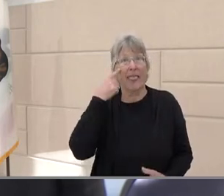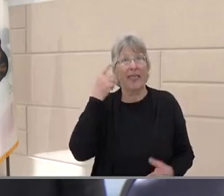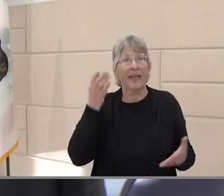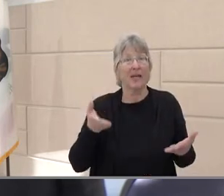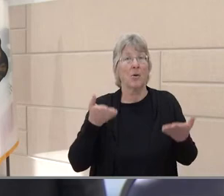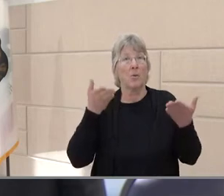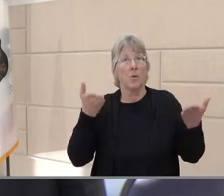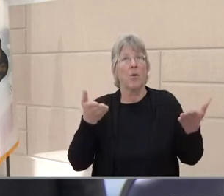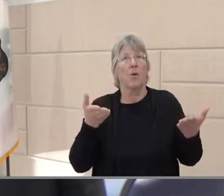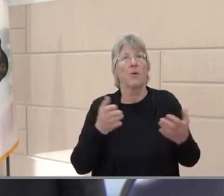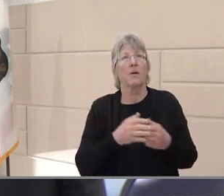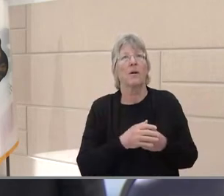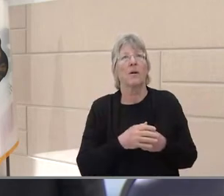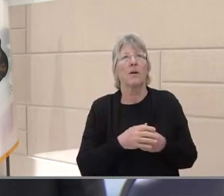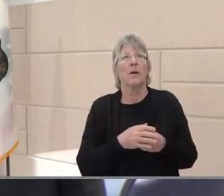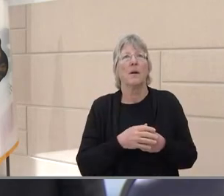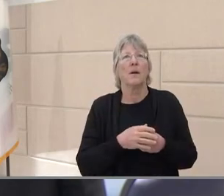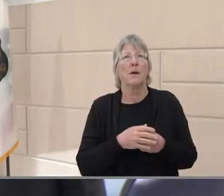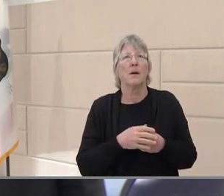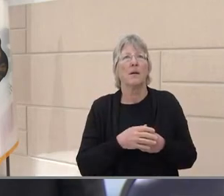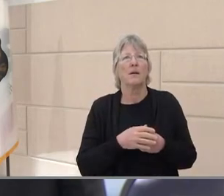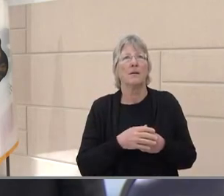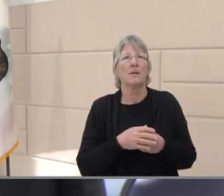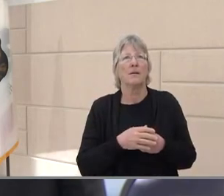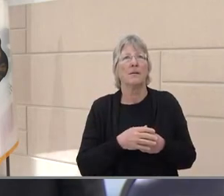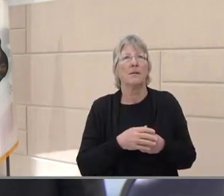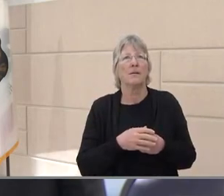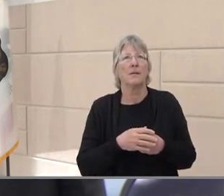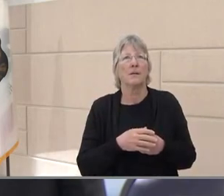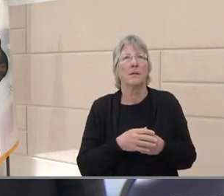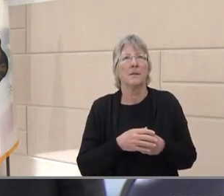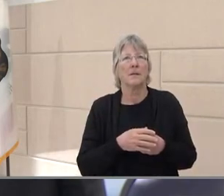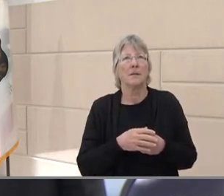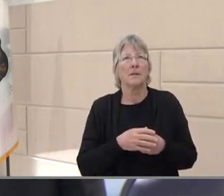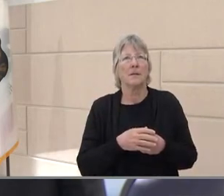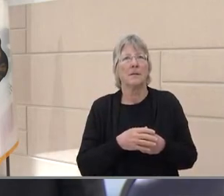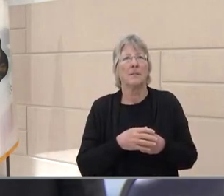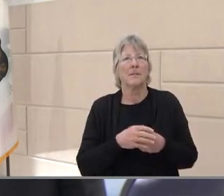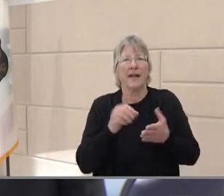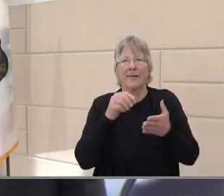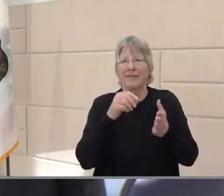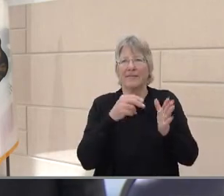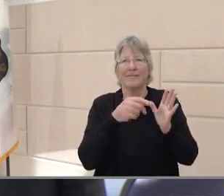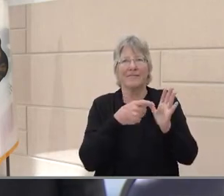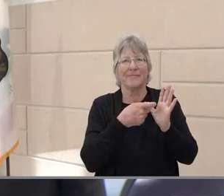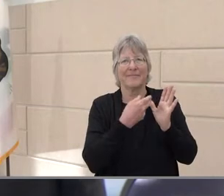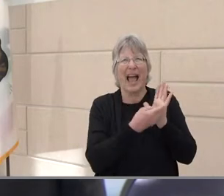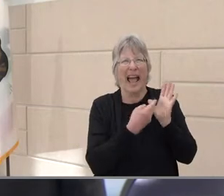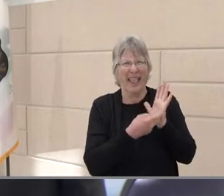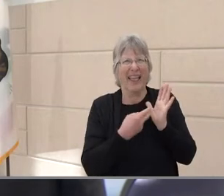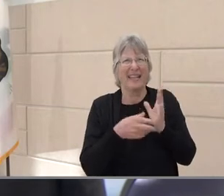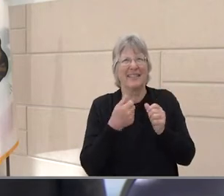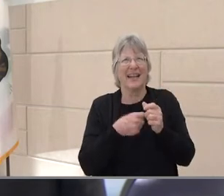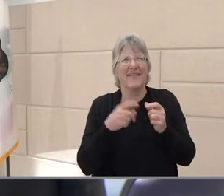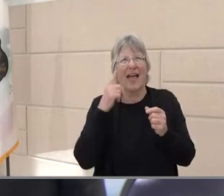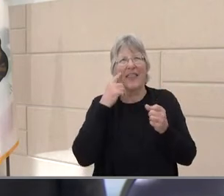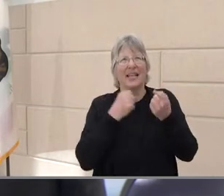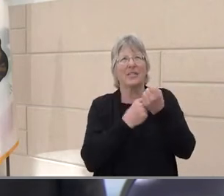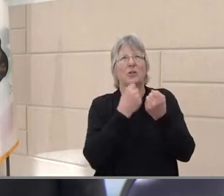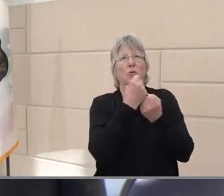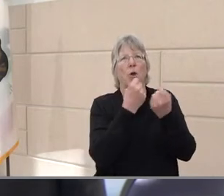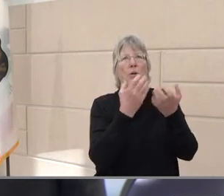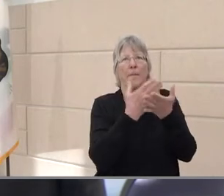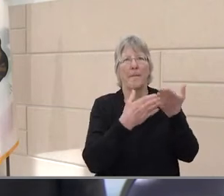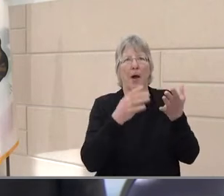ធ្វើបន្ថែមផងដូច្នេះនៅពេលដែលគាត់កំពុងតែបើកមើលតាមទំព័រក្នុងរបាយការណ៍នេះ